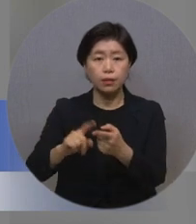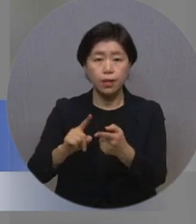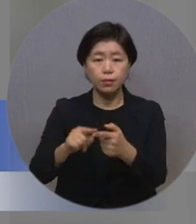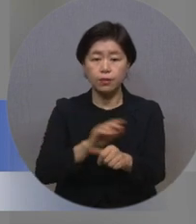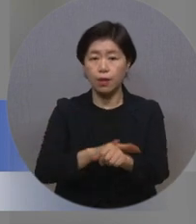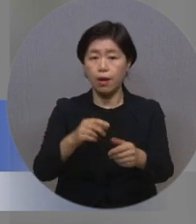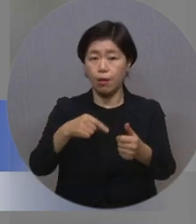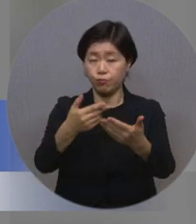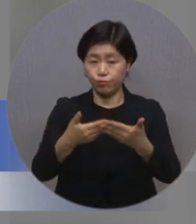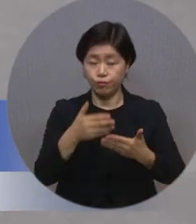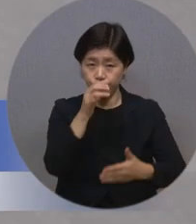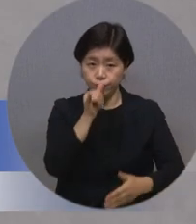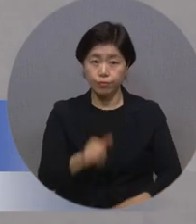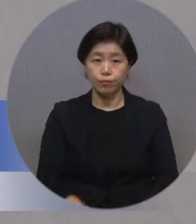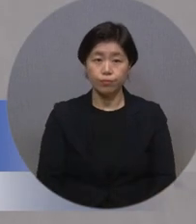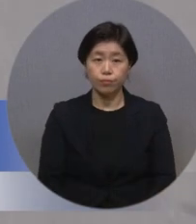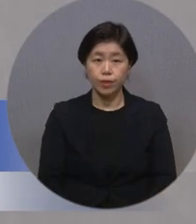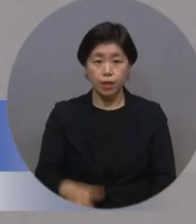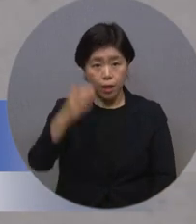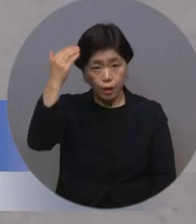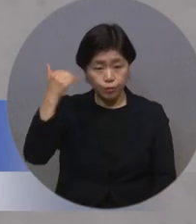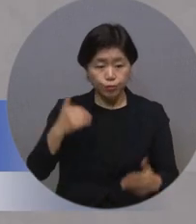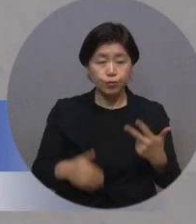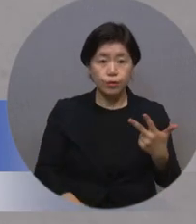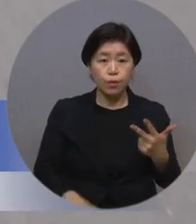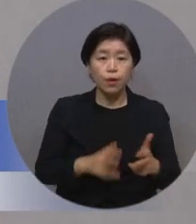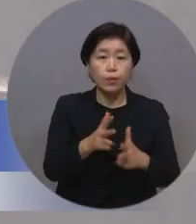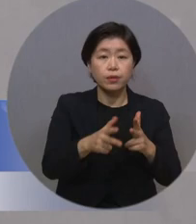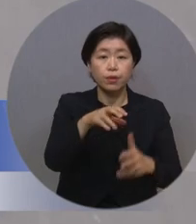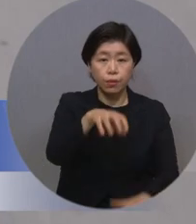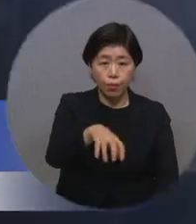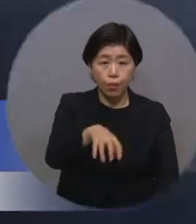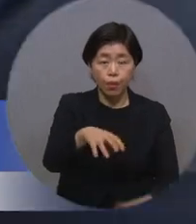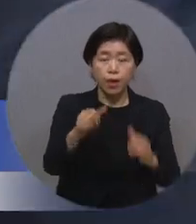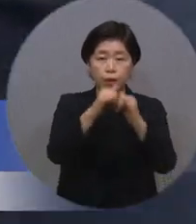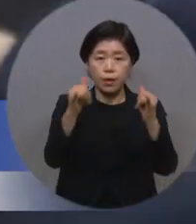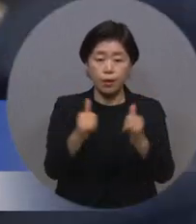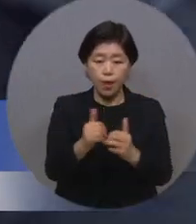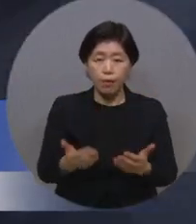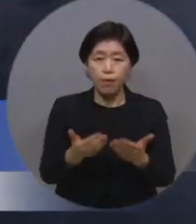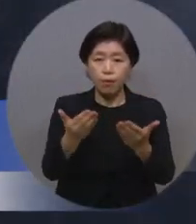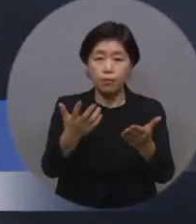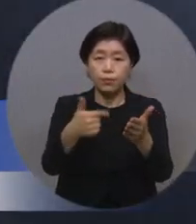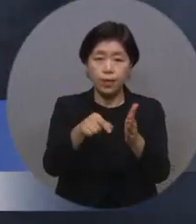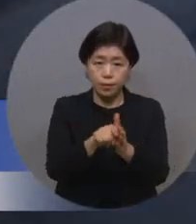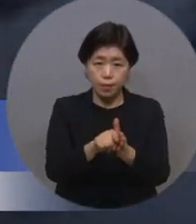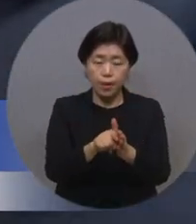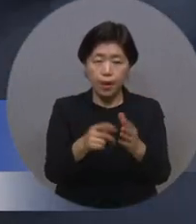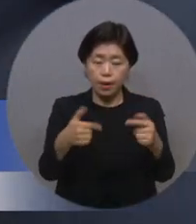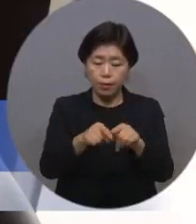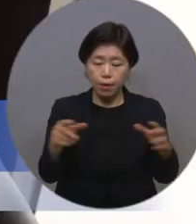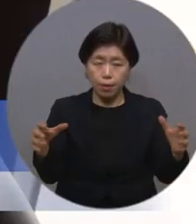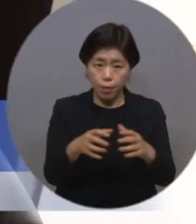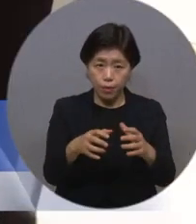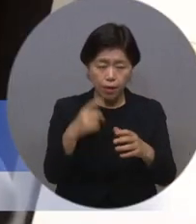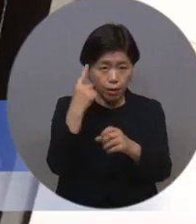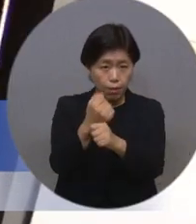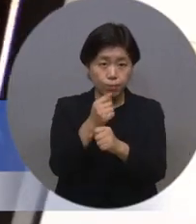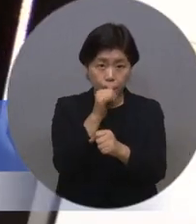알려준다고 하는데요 국내 7개 기업에서 사회공헌 프로젝트로 공동으로 개발한 휠비는 내년